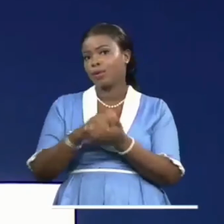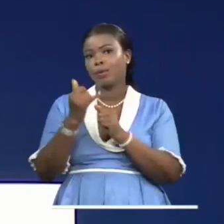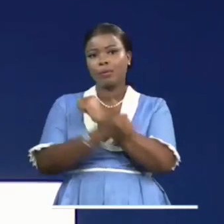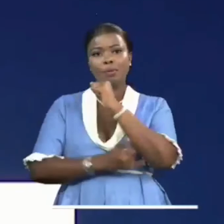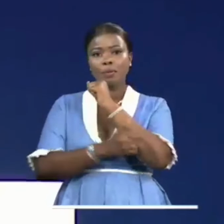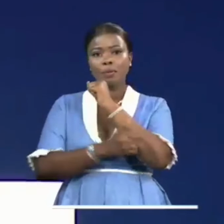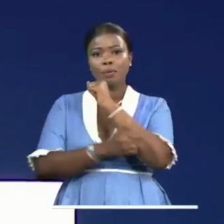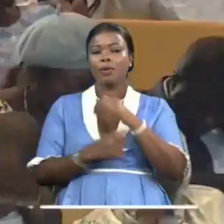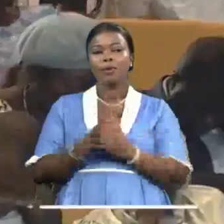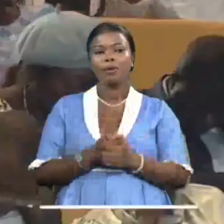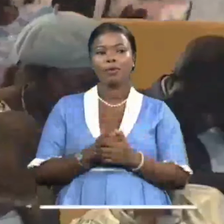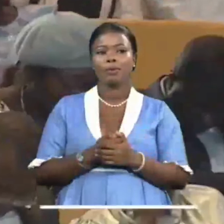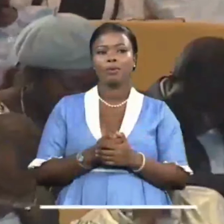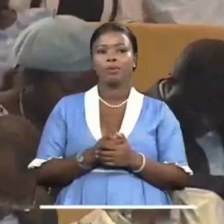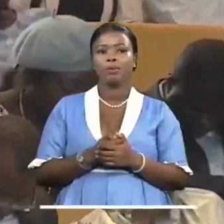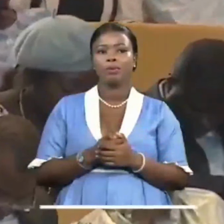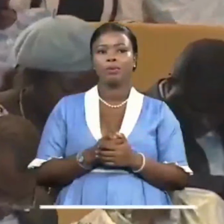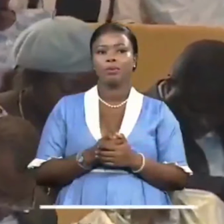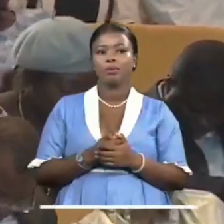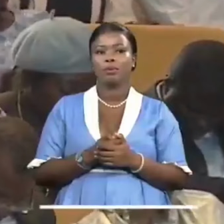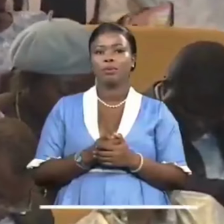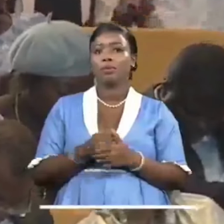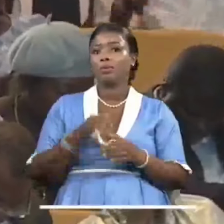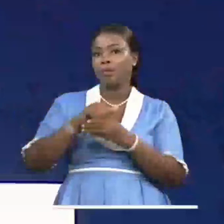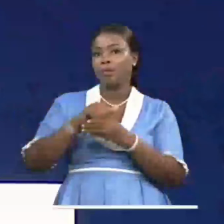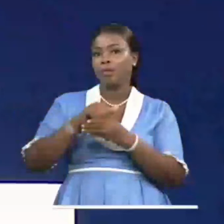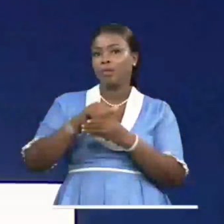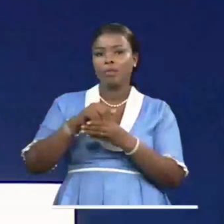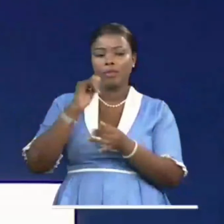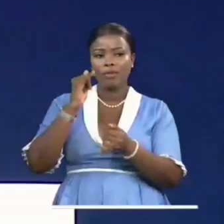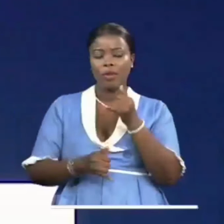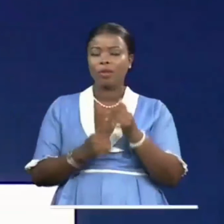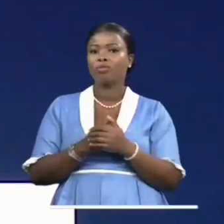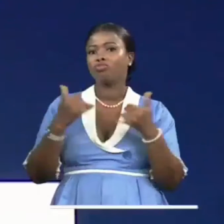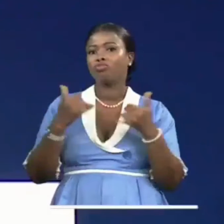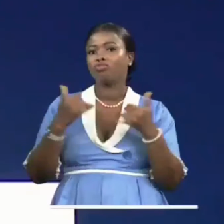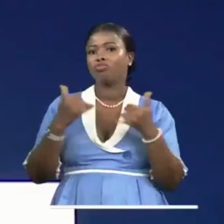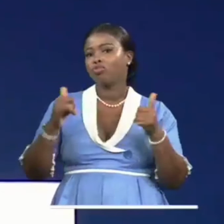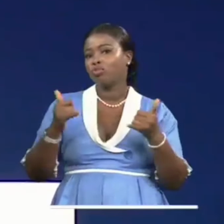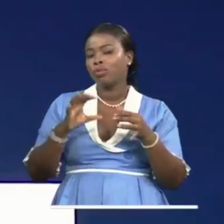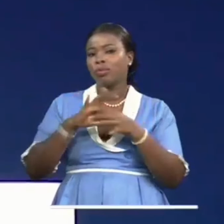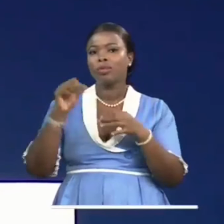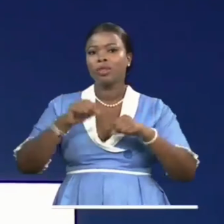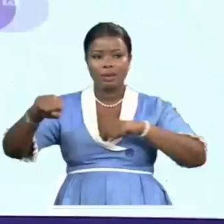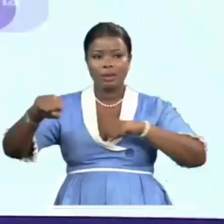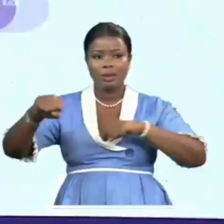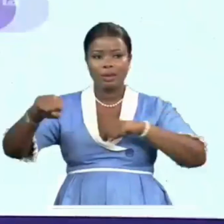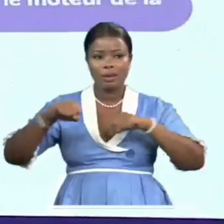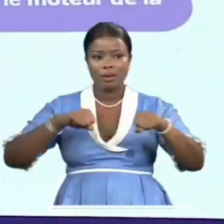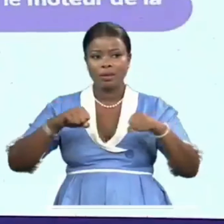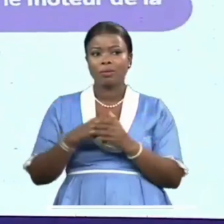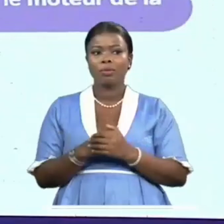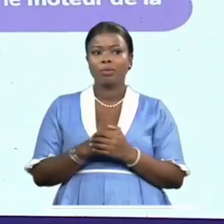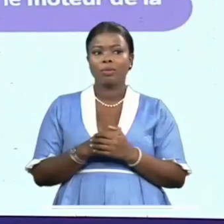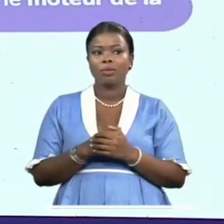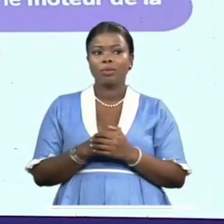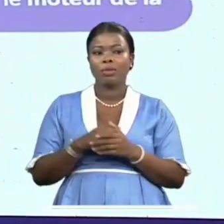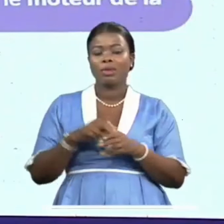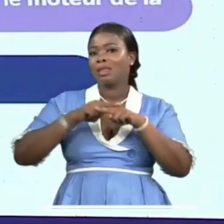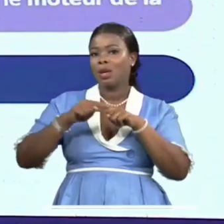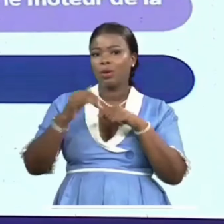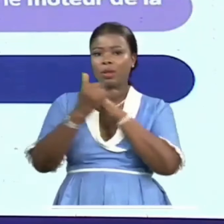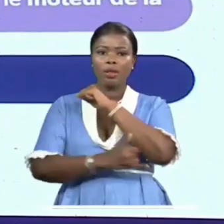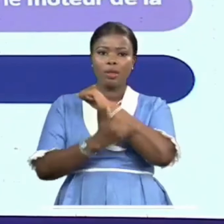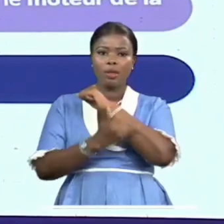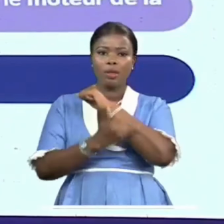la réforme enfin il y a le jeu des acteurs je pense que l'équipe de charum a bien insisté sur